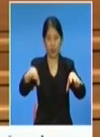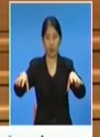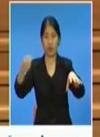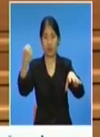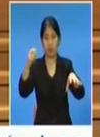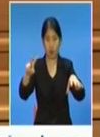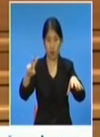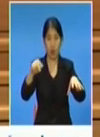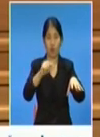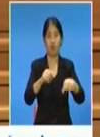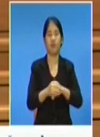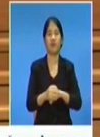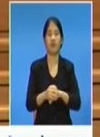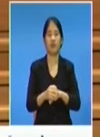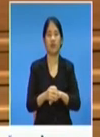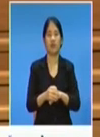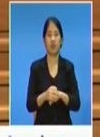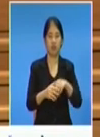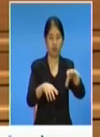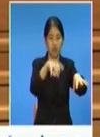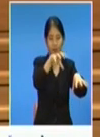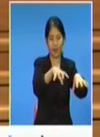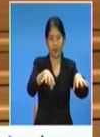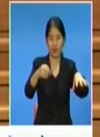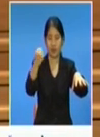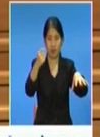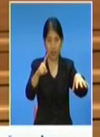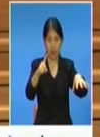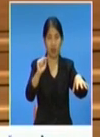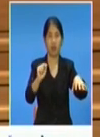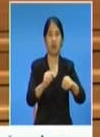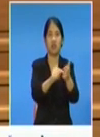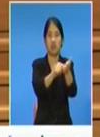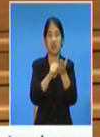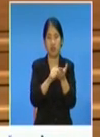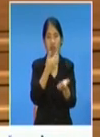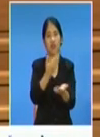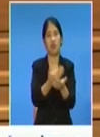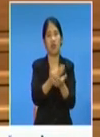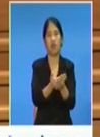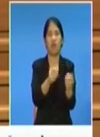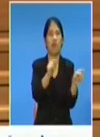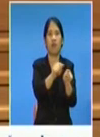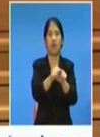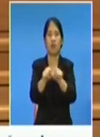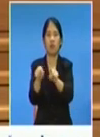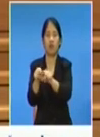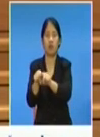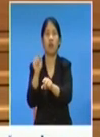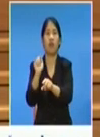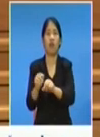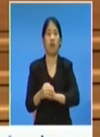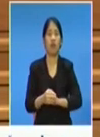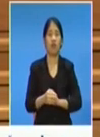11บริษัทเสนอราคาเท่ากันเพะเลยครับเหมือนราวตากผ้าเลยครับเท่ากันเลยครับราคาที่สู้กันอยู่